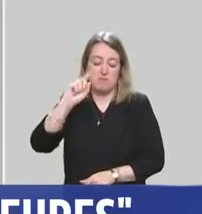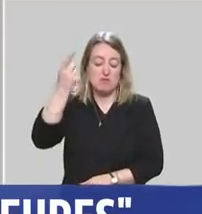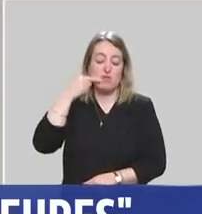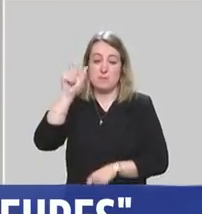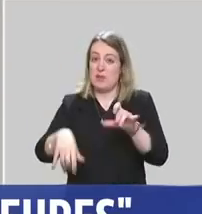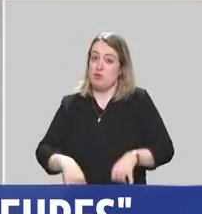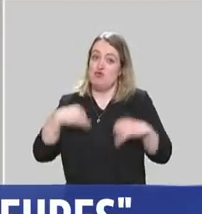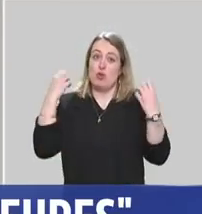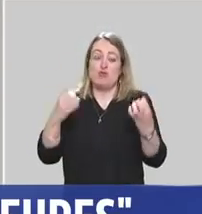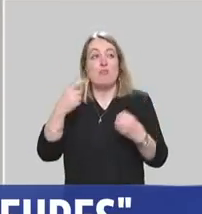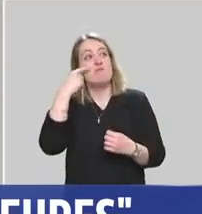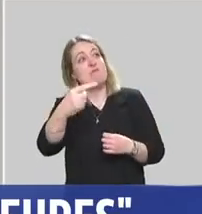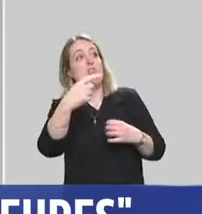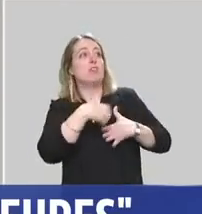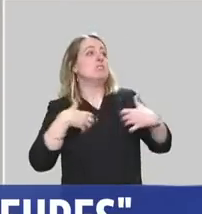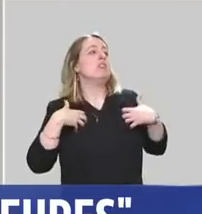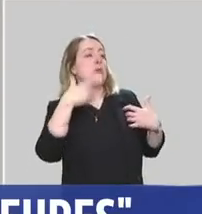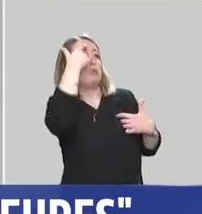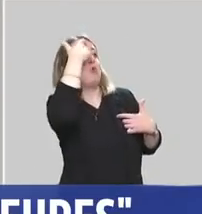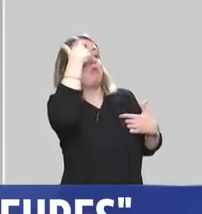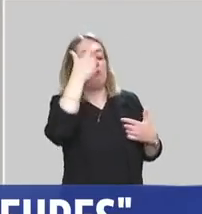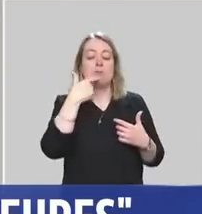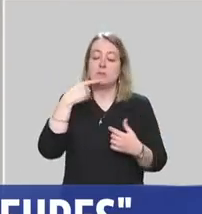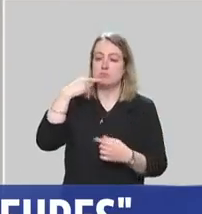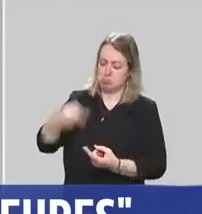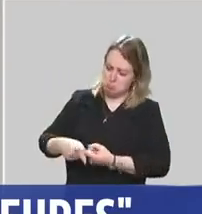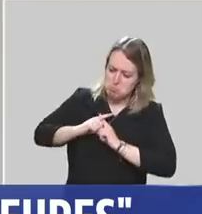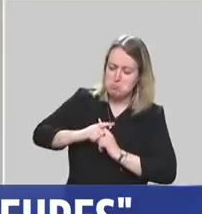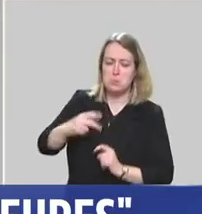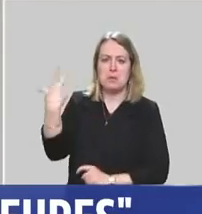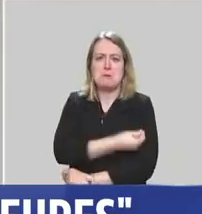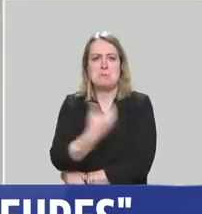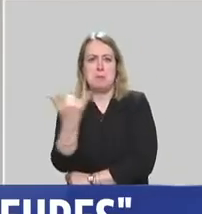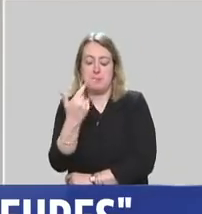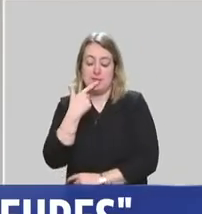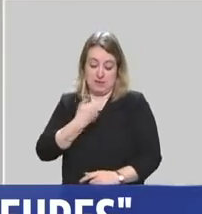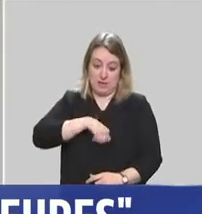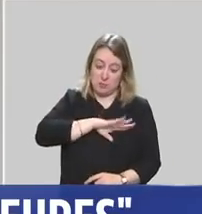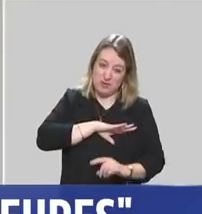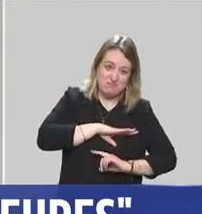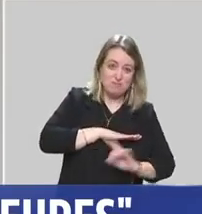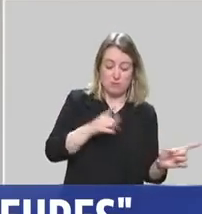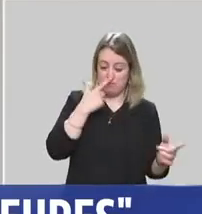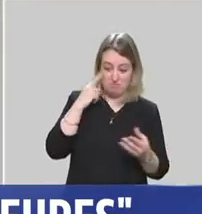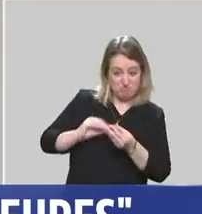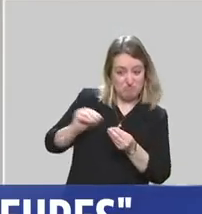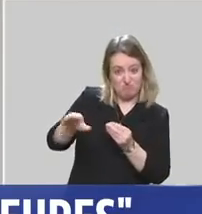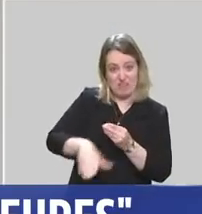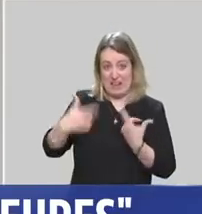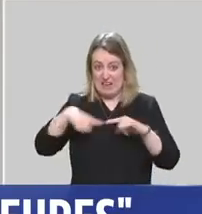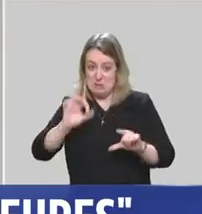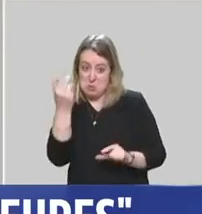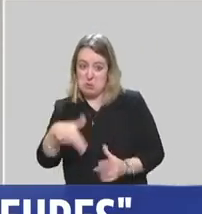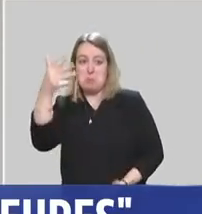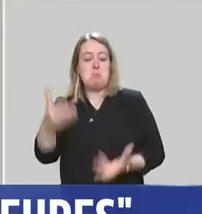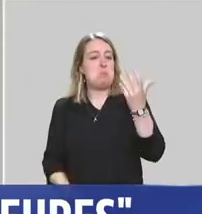préféré la croyance à la science, qui ont préféré la conviction à la responsabilité. Sont-ils libres aujourd'hui? Je ne le crois pas. Et il est dommage